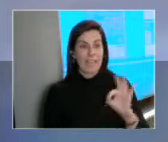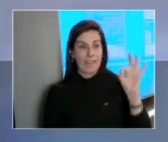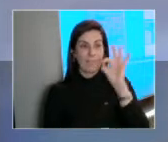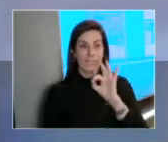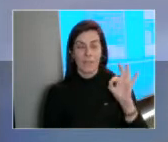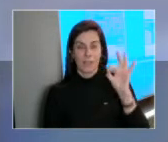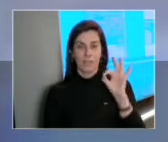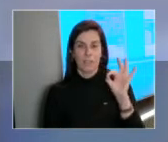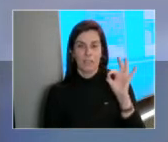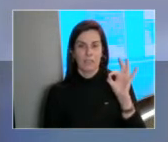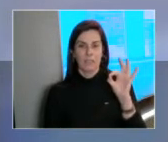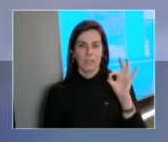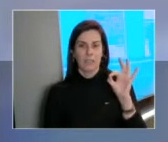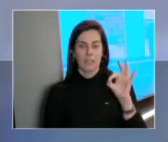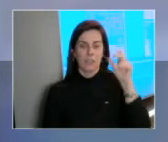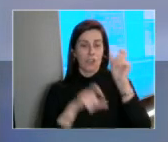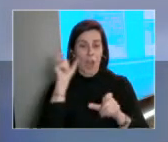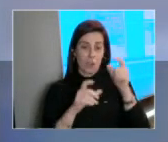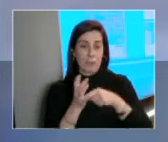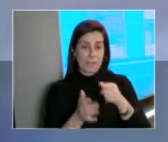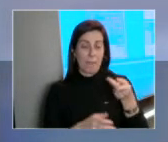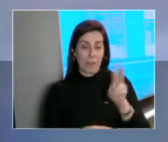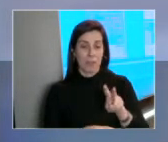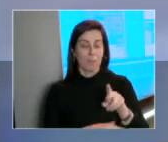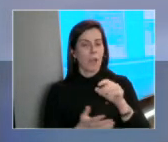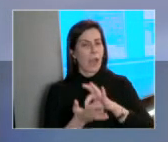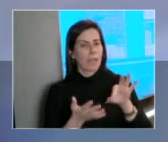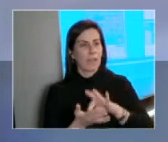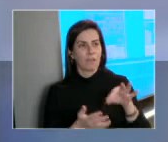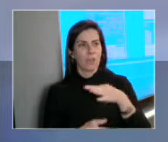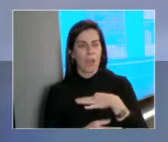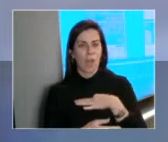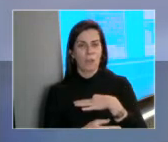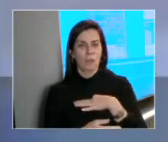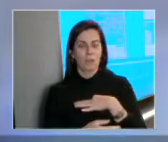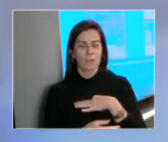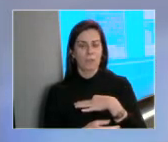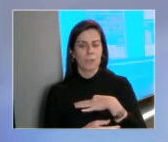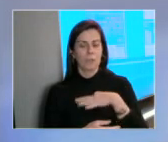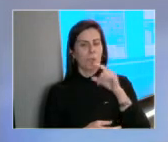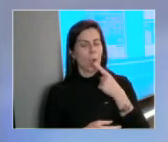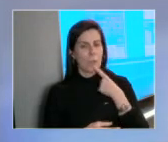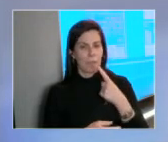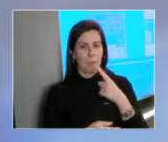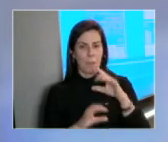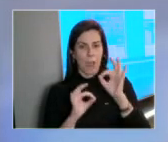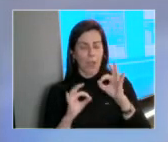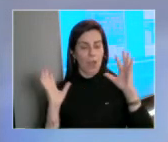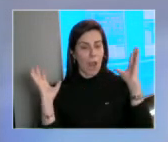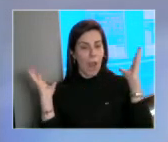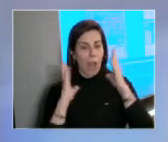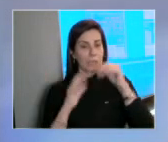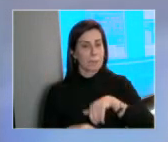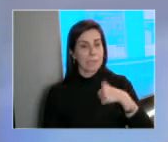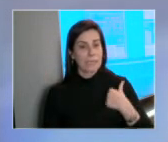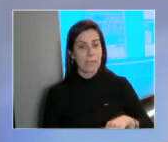קורונה, שאנשים מתים ממנו. אז שליח ידיעות אחרונות, הוא מדווח ממש מלב בהלת הנגיף